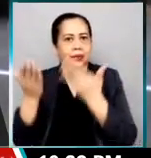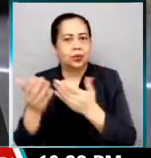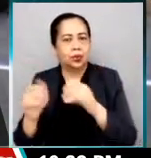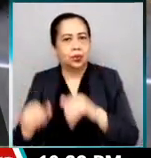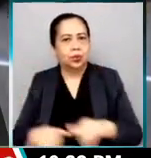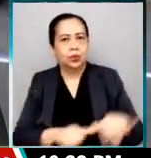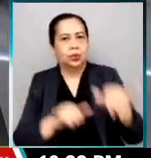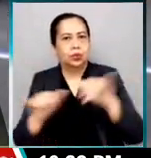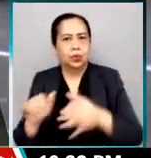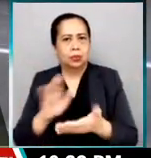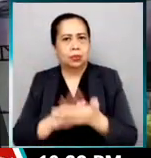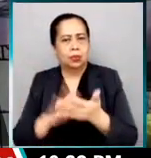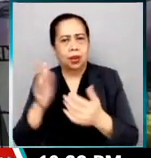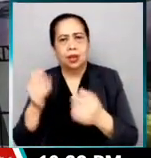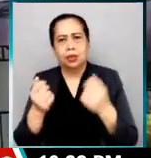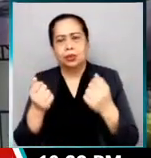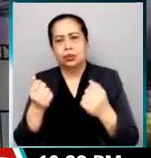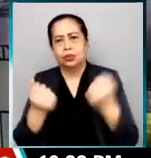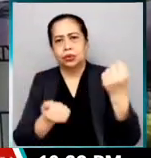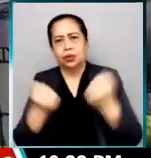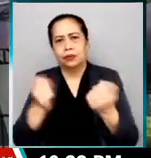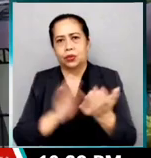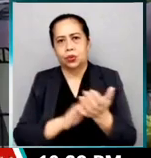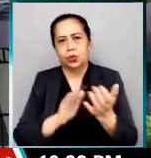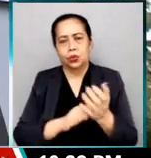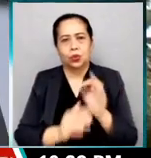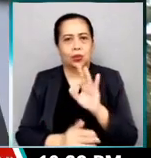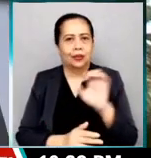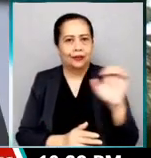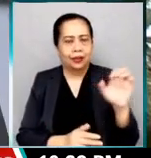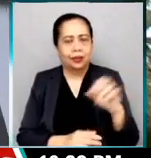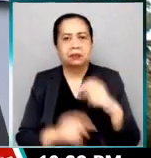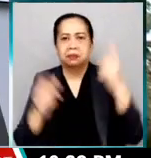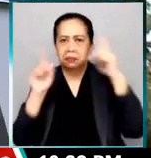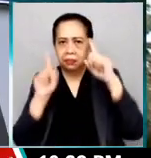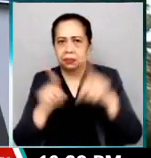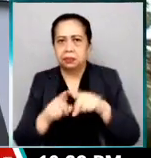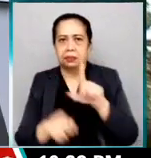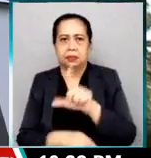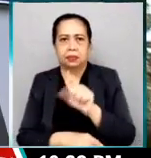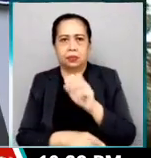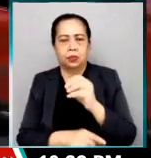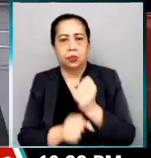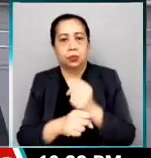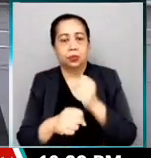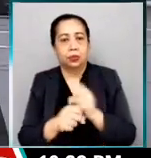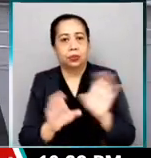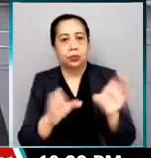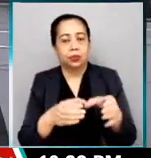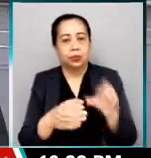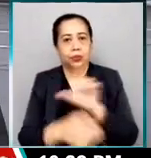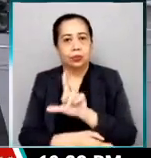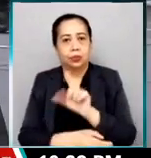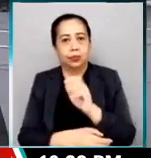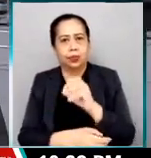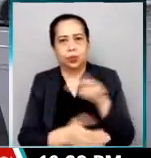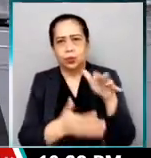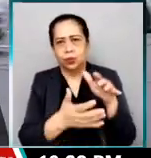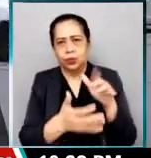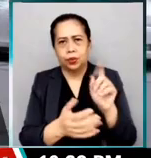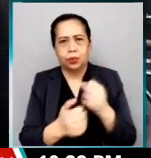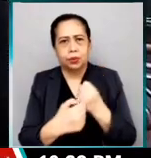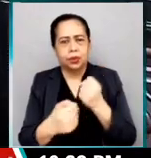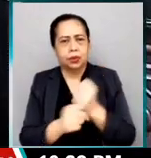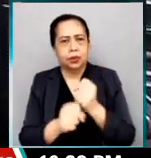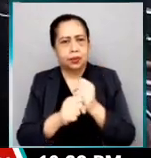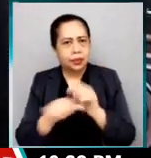mataas na driving school fees. Pabor din dito ang LTO. Bumuo na raw ng komite ang LTO para pag-aralan ang paggawa ng